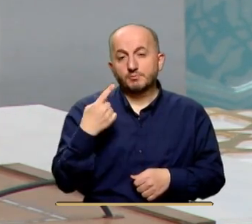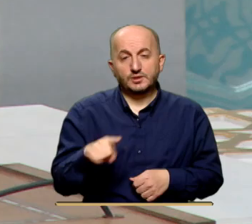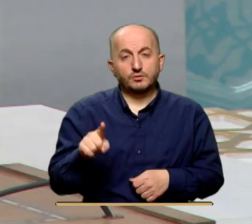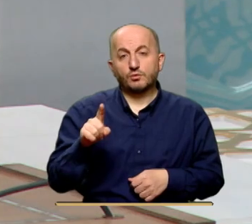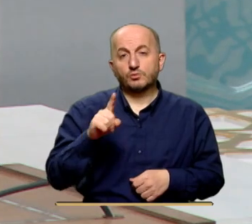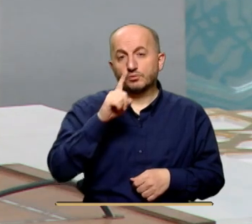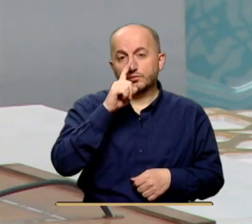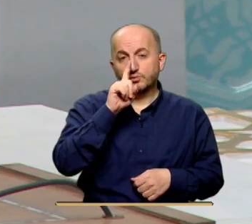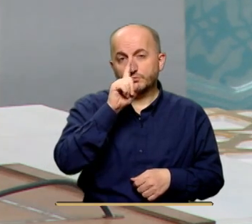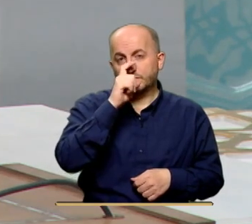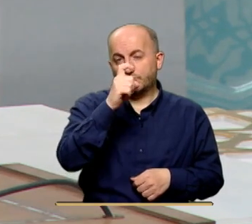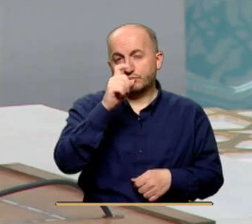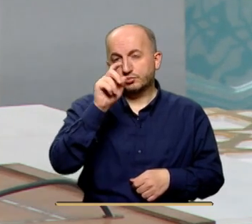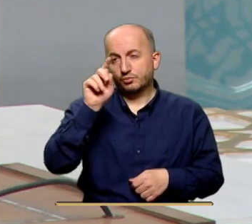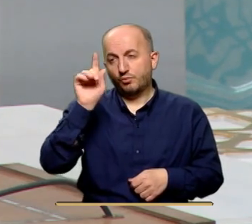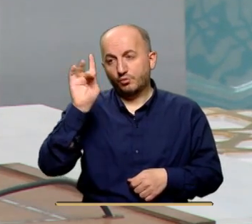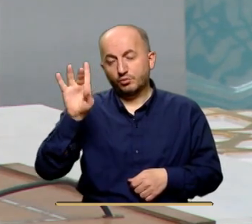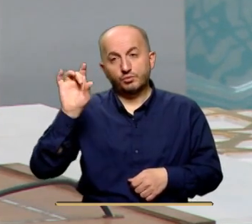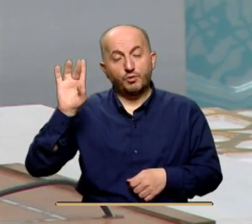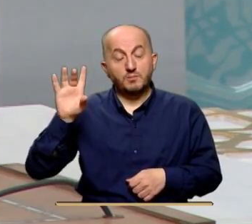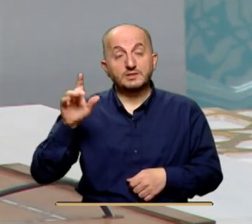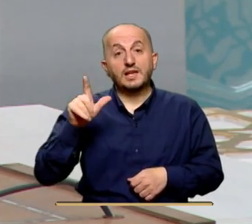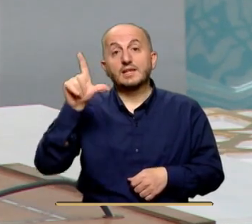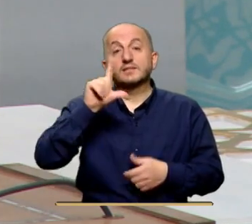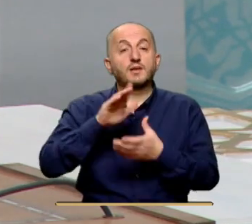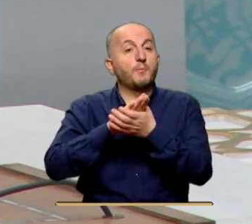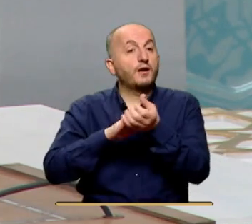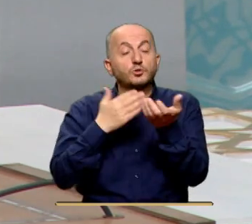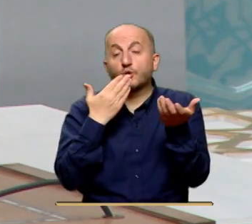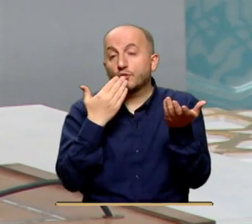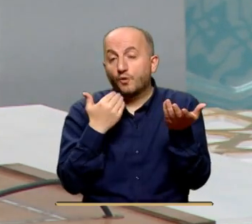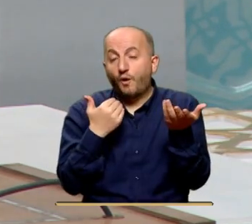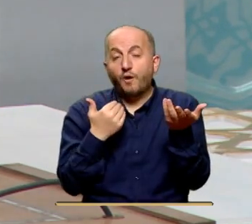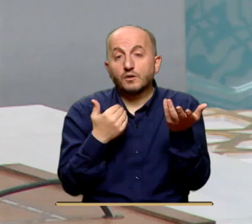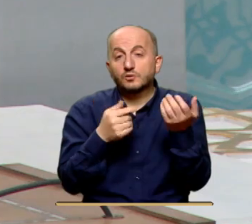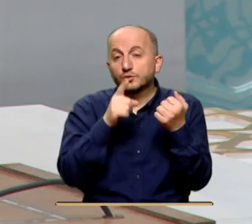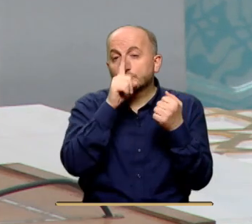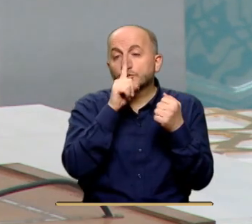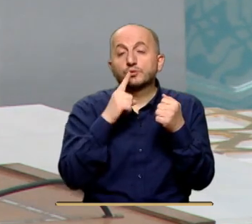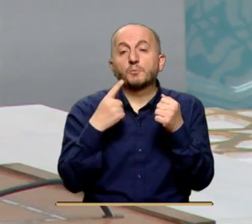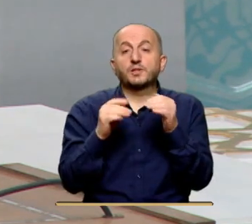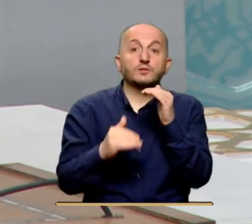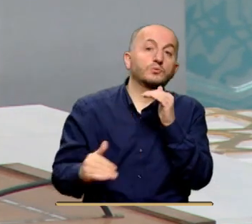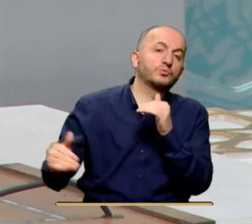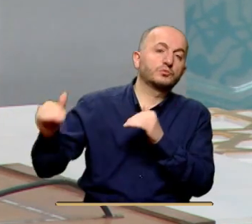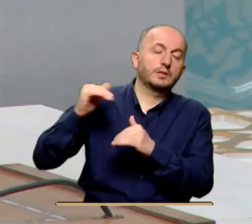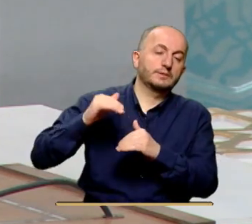1914-15'te bu liseler mezun veremiyor. Düşünebiliyor musunuz? 100 binin üzerinde